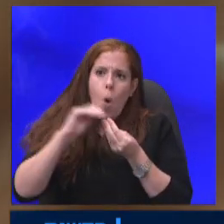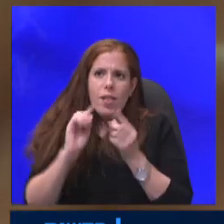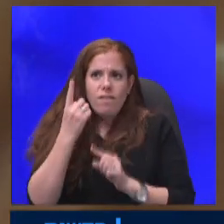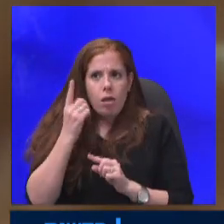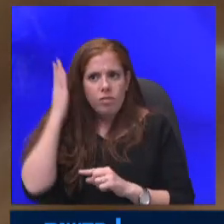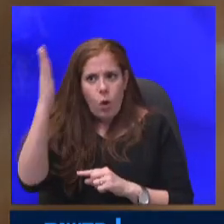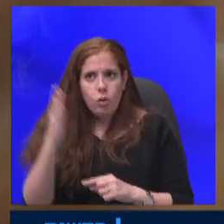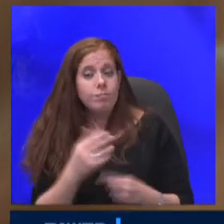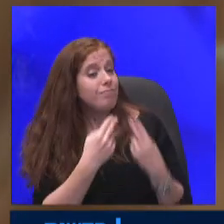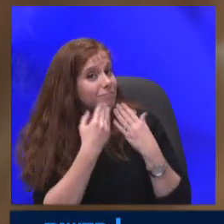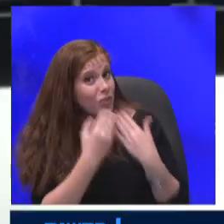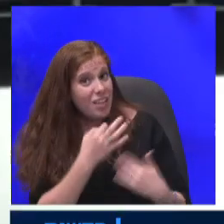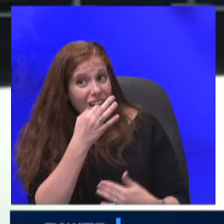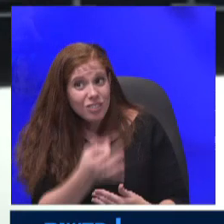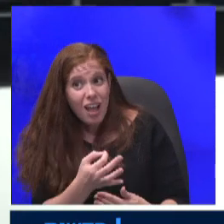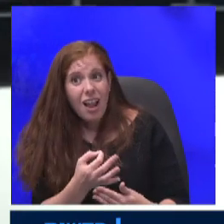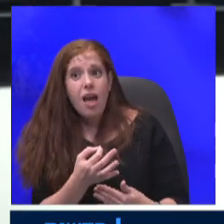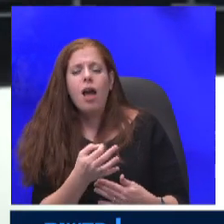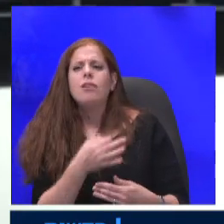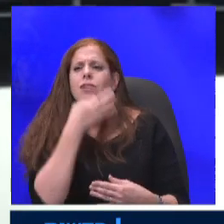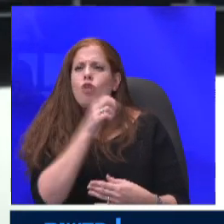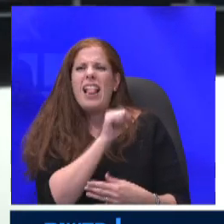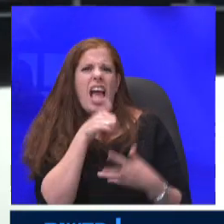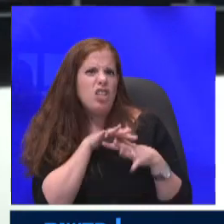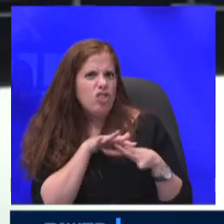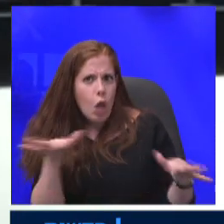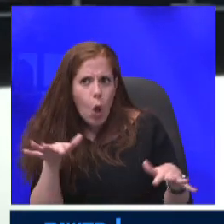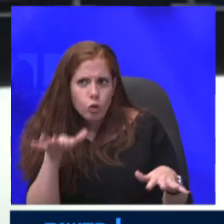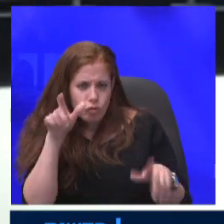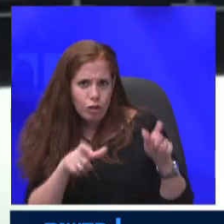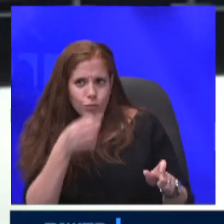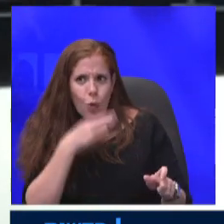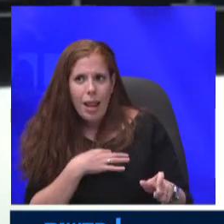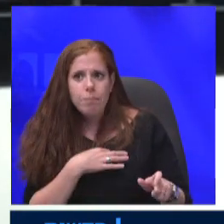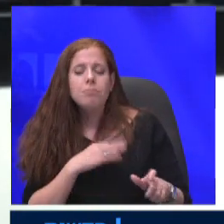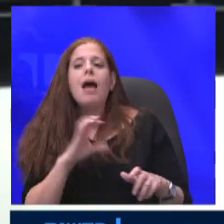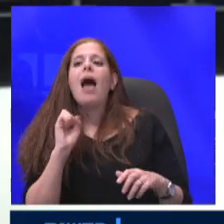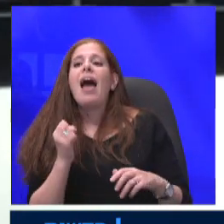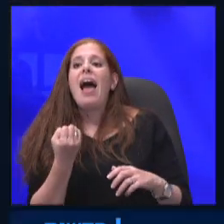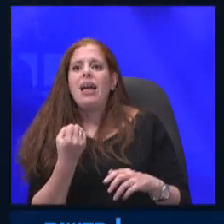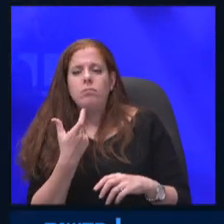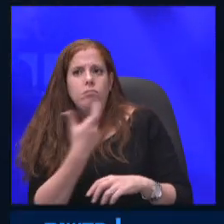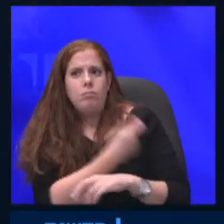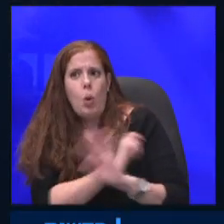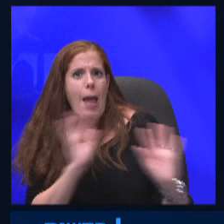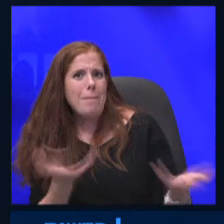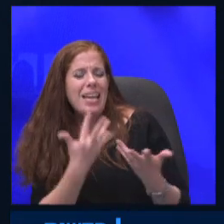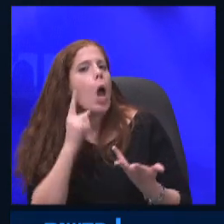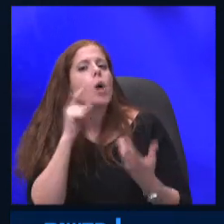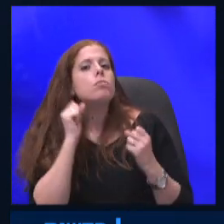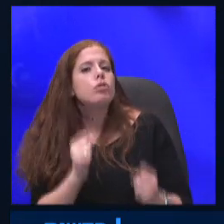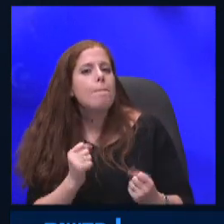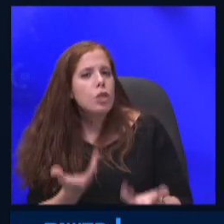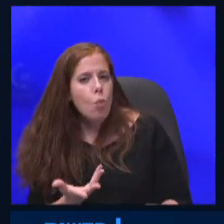question. Probably the most common ones is people asking, has the vaccine been rushed or how do we know that it's safe? רק בבריטניה